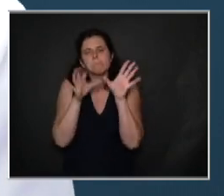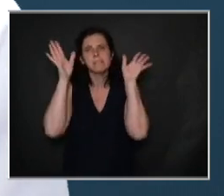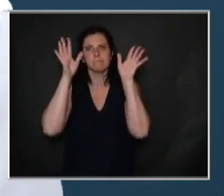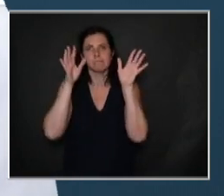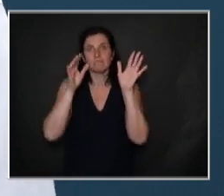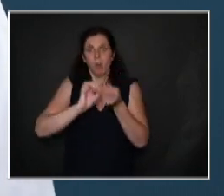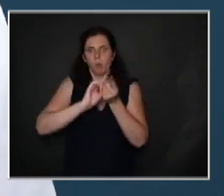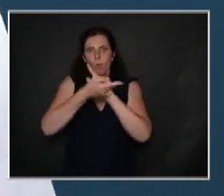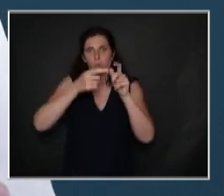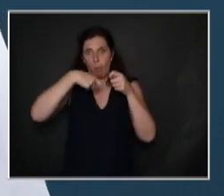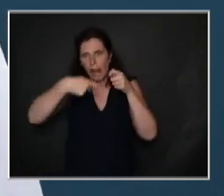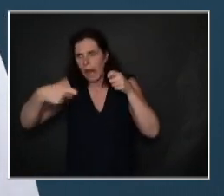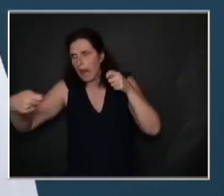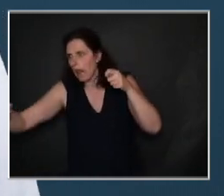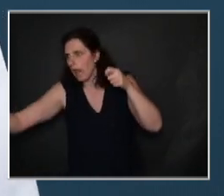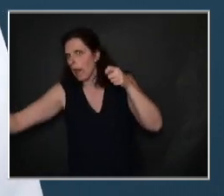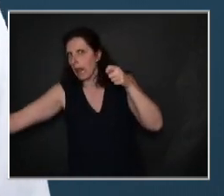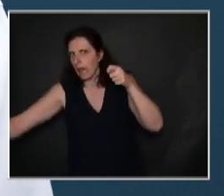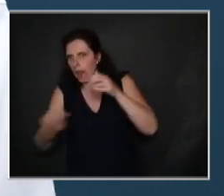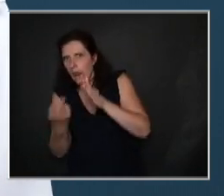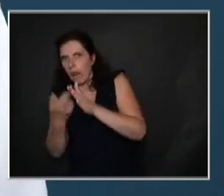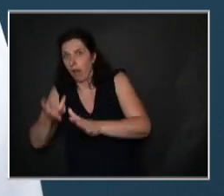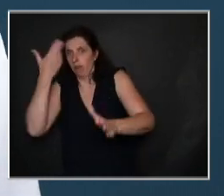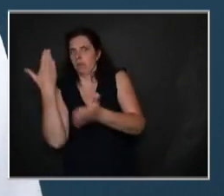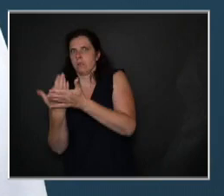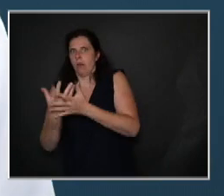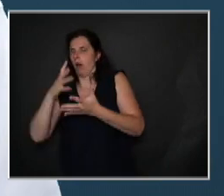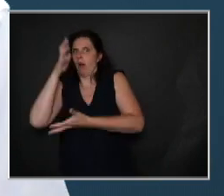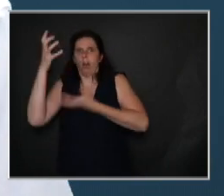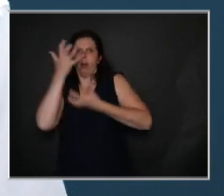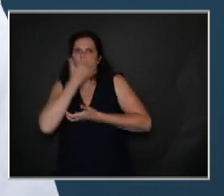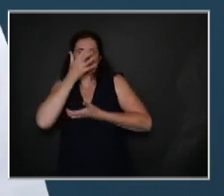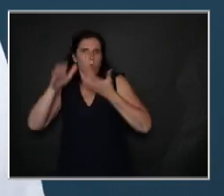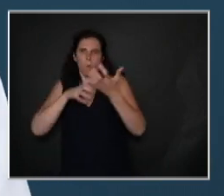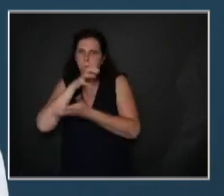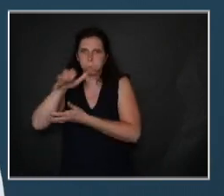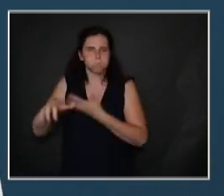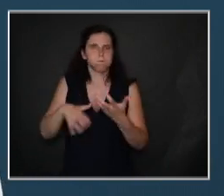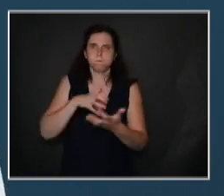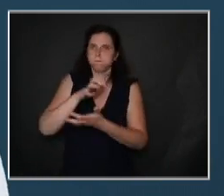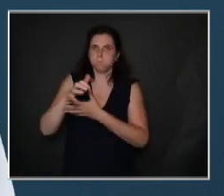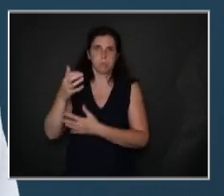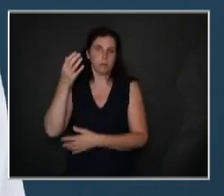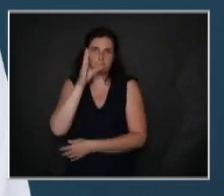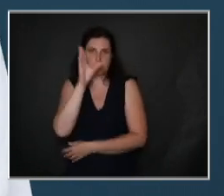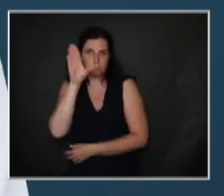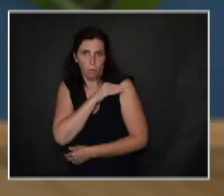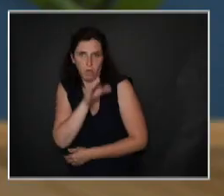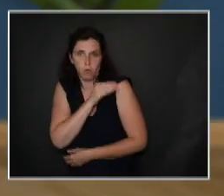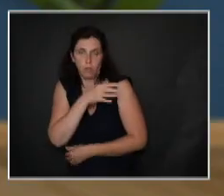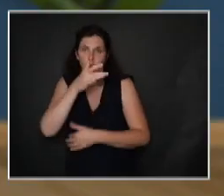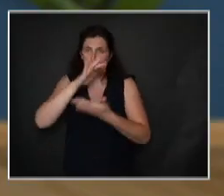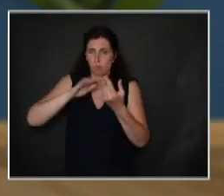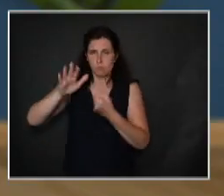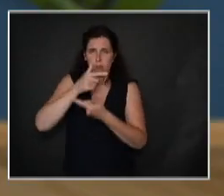c'est la catastrophe. Catastrophe personnelle, catastrophe professionnelle, catastrophe sociale, avec des gens qui sont véritablement très